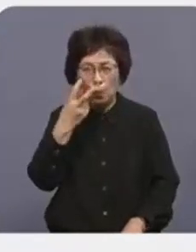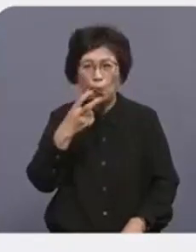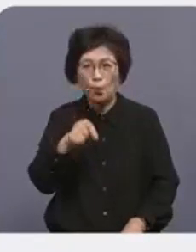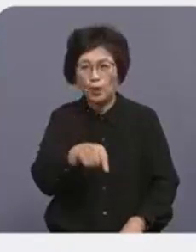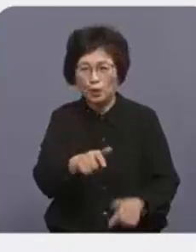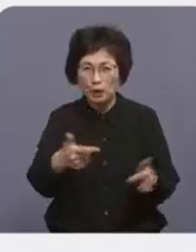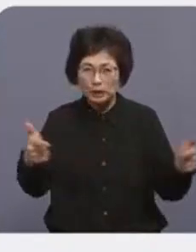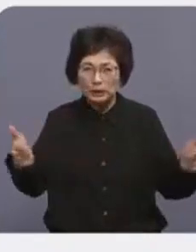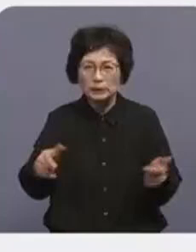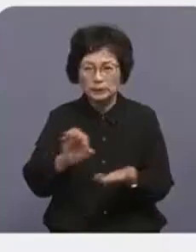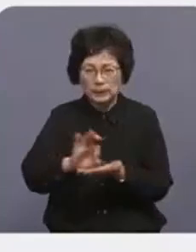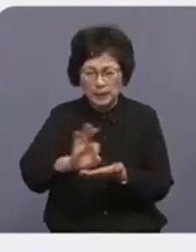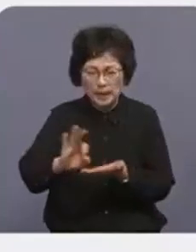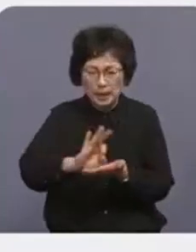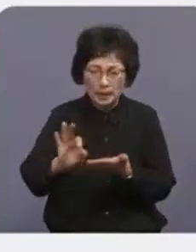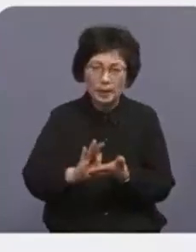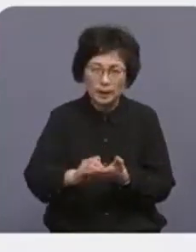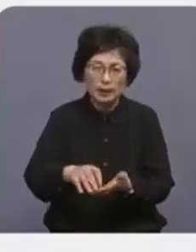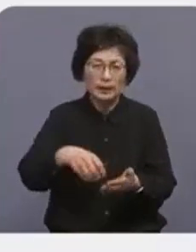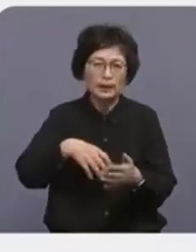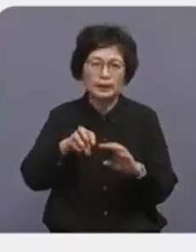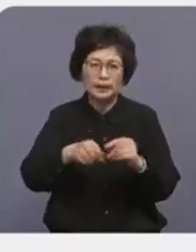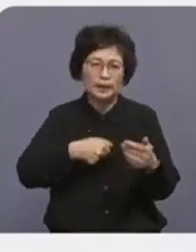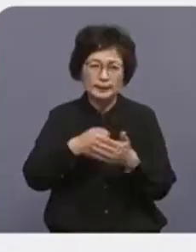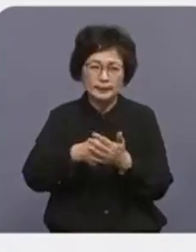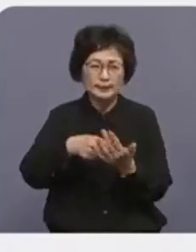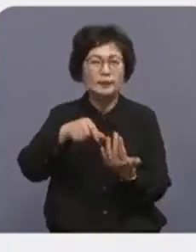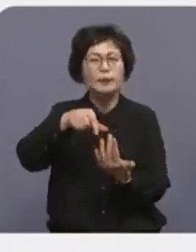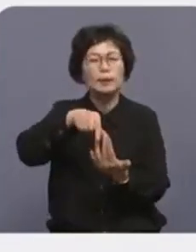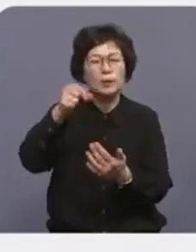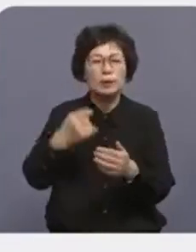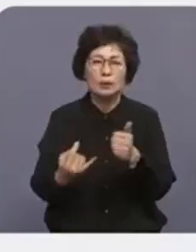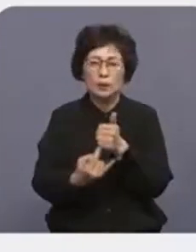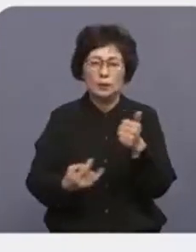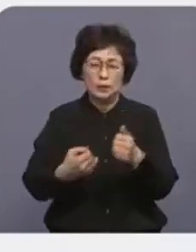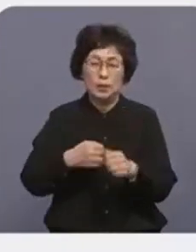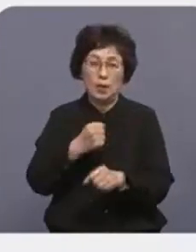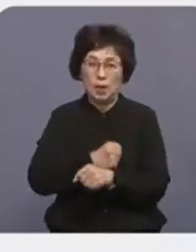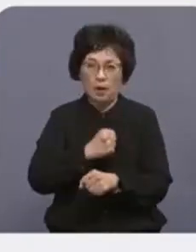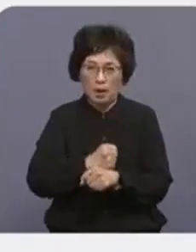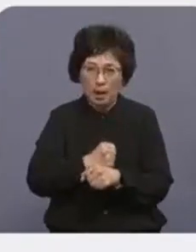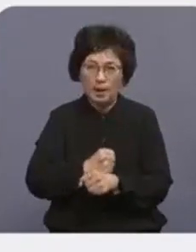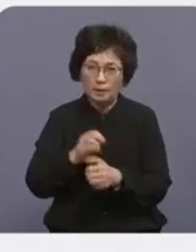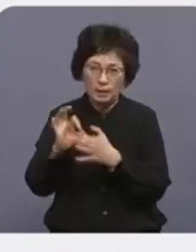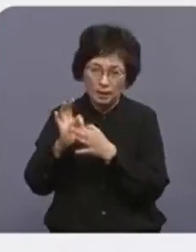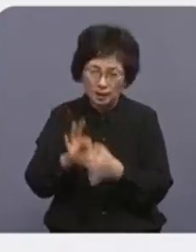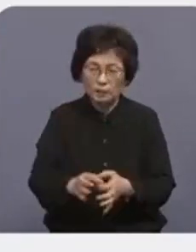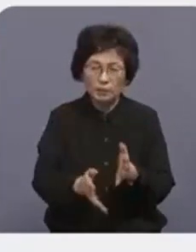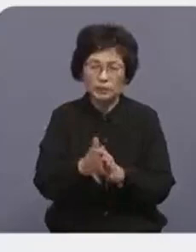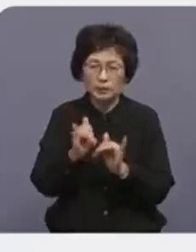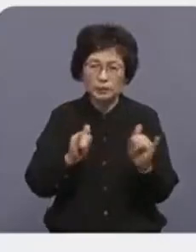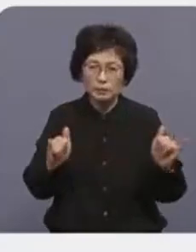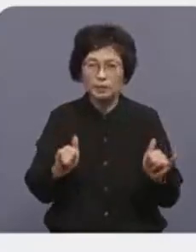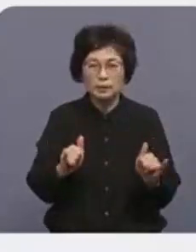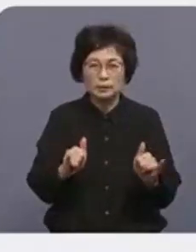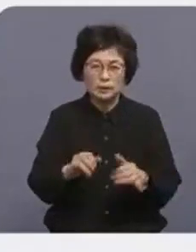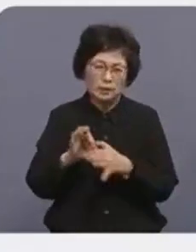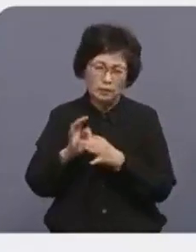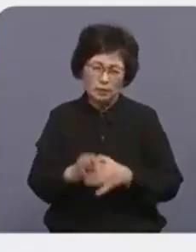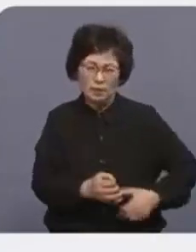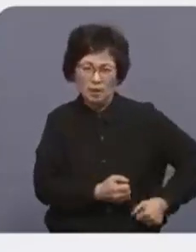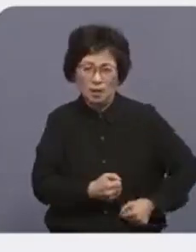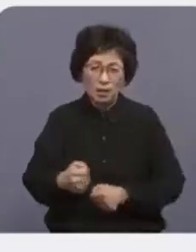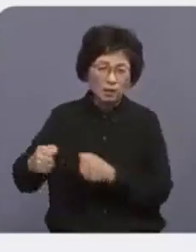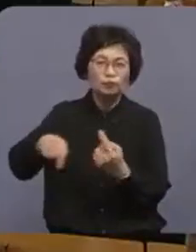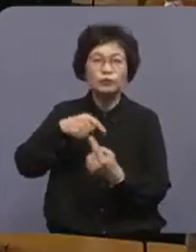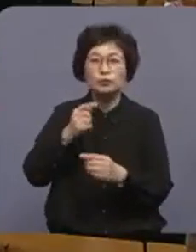원을 더 들여 입지선정위원회를 운영하고 여론조사 및 토론회를 열어 시정을 방만하게 운영하고